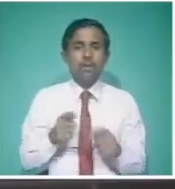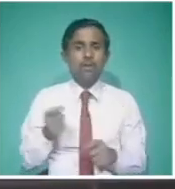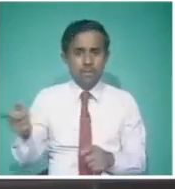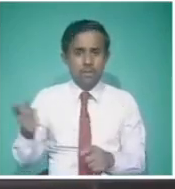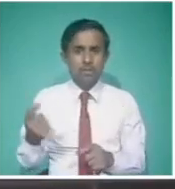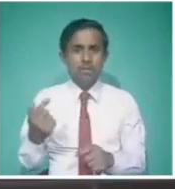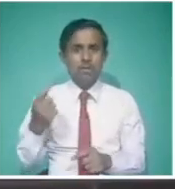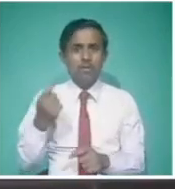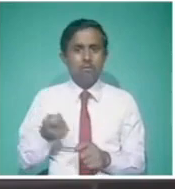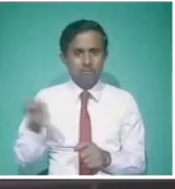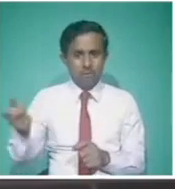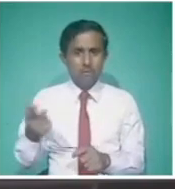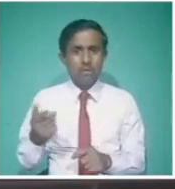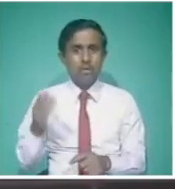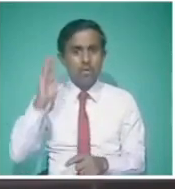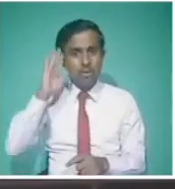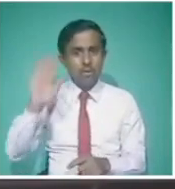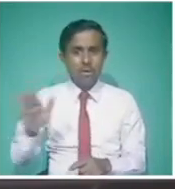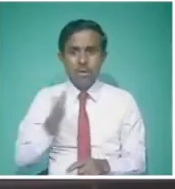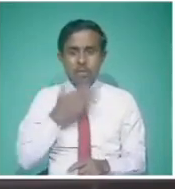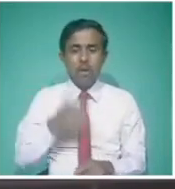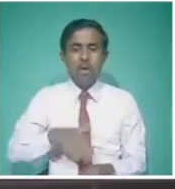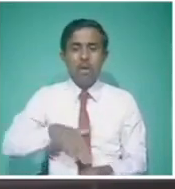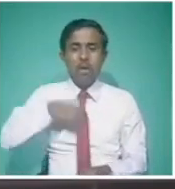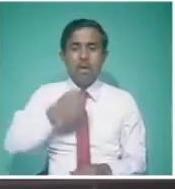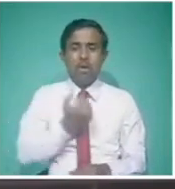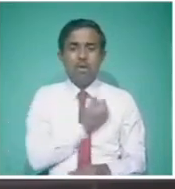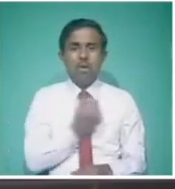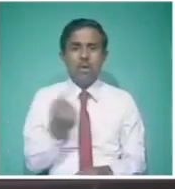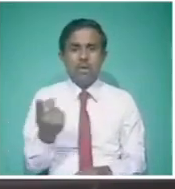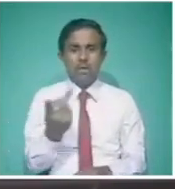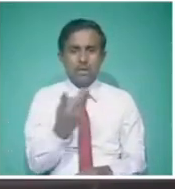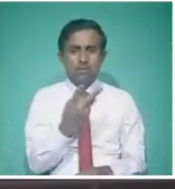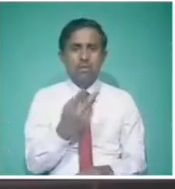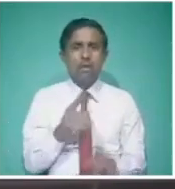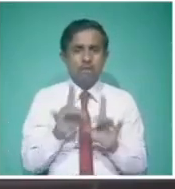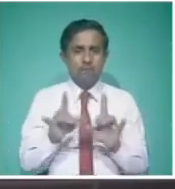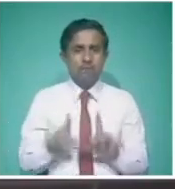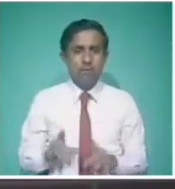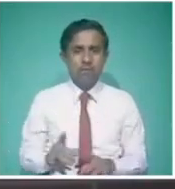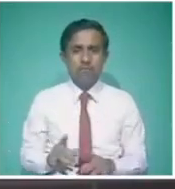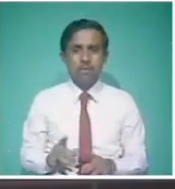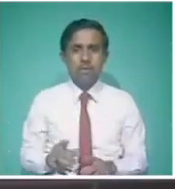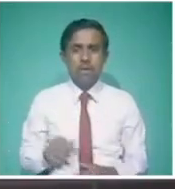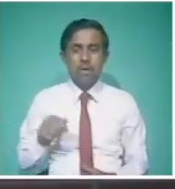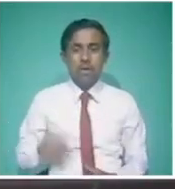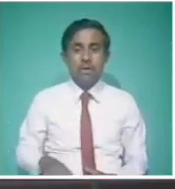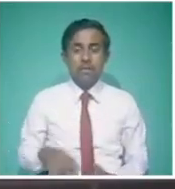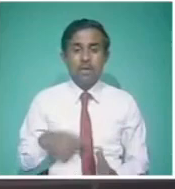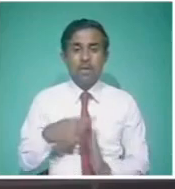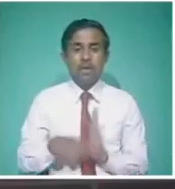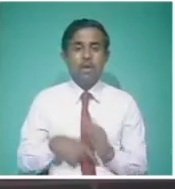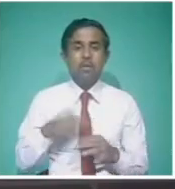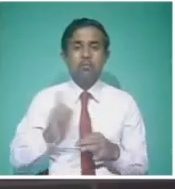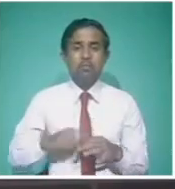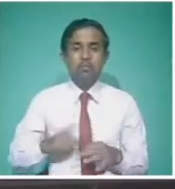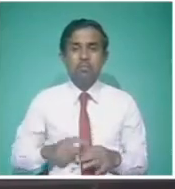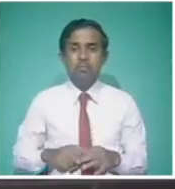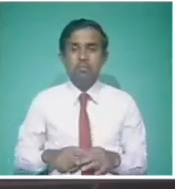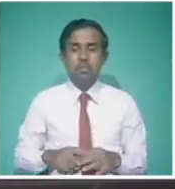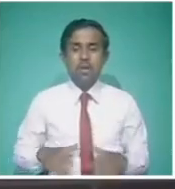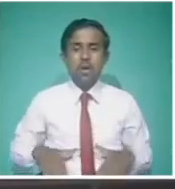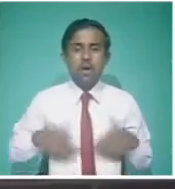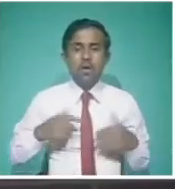වාට්ටු තියෙනවා. යම් යම් ප්‍රධාන රෝහල් කිහිපයක ගෙවන වාට්ටු තියෙනවා. හැබැයි අද මේ රටේ ප්‍රශ්නේ